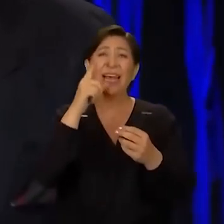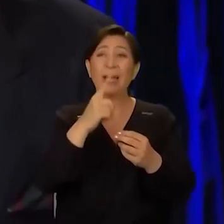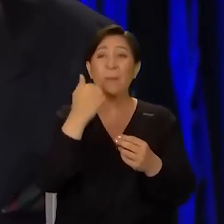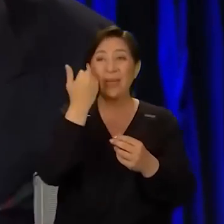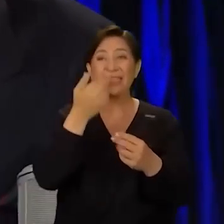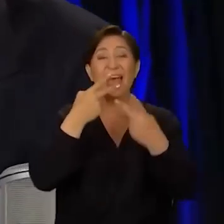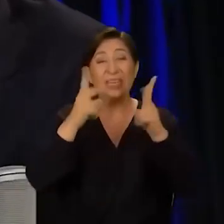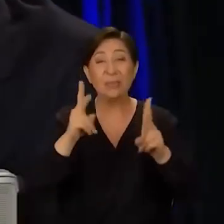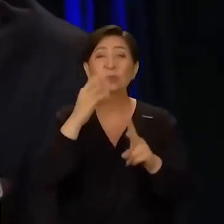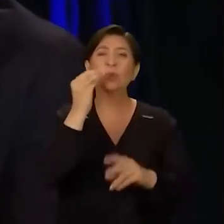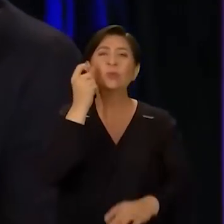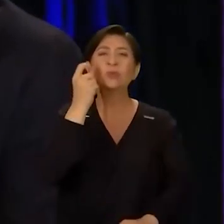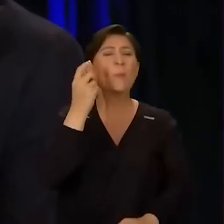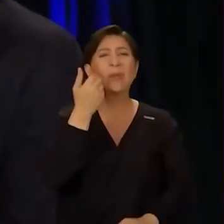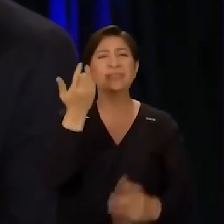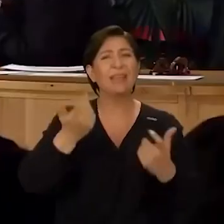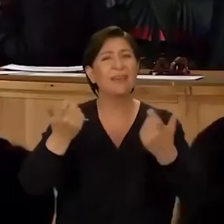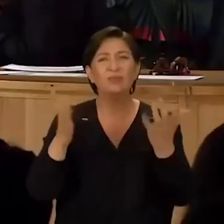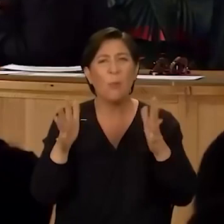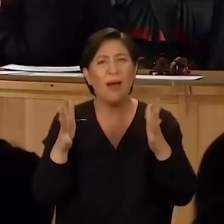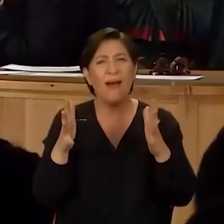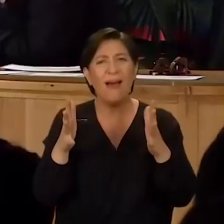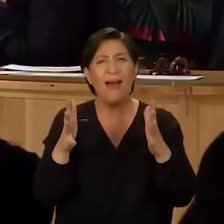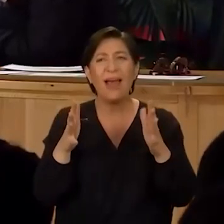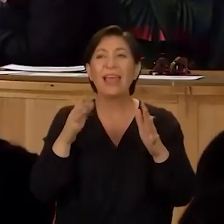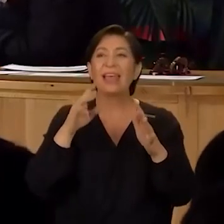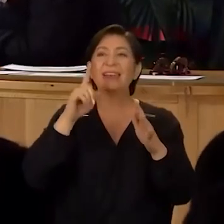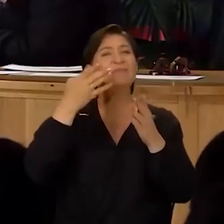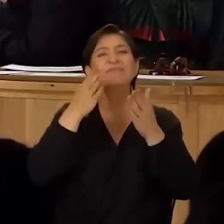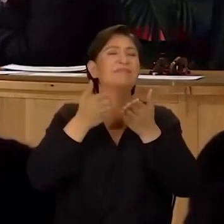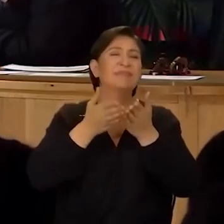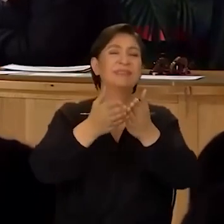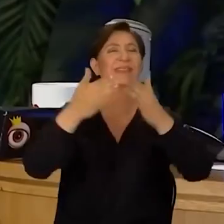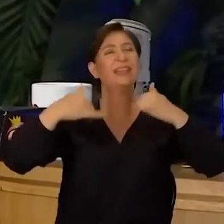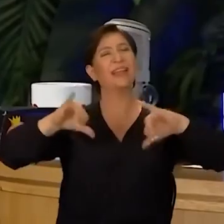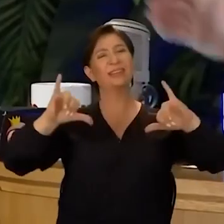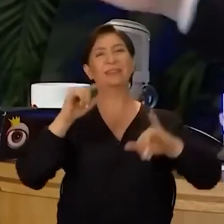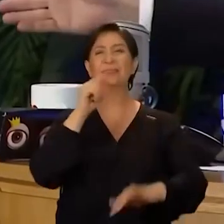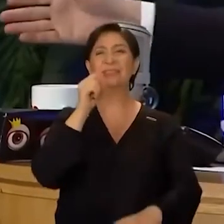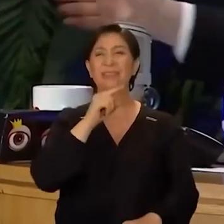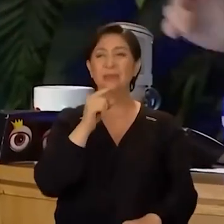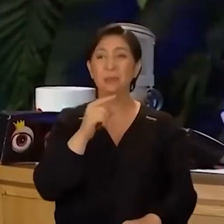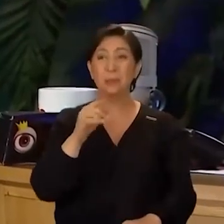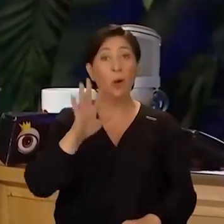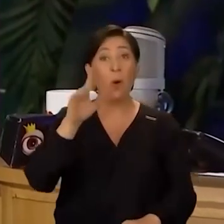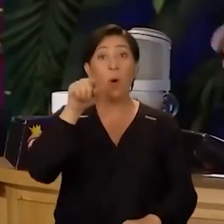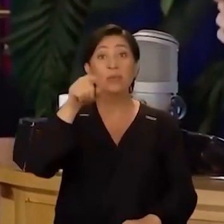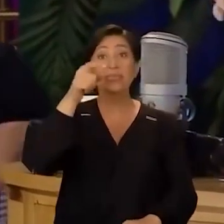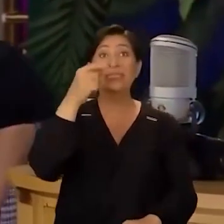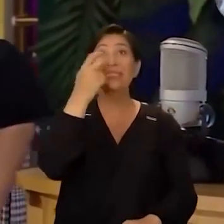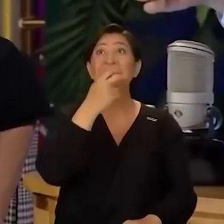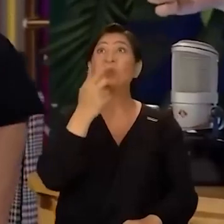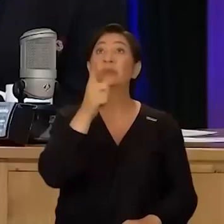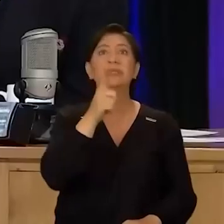hakikaten çok özlüyorum Nerede acaba yani Ee nerede tatil yapıyordur O Ses Türkiye'de